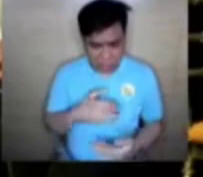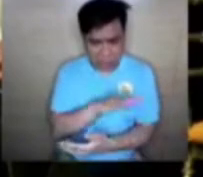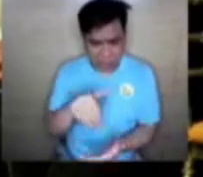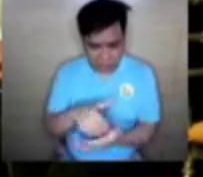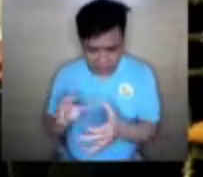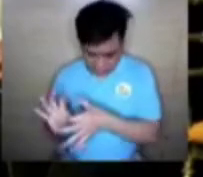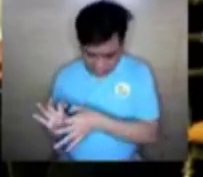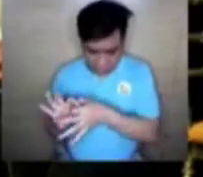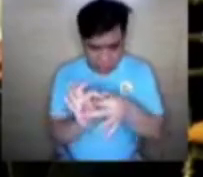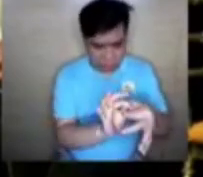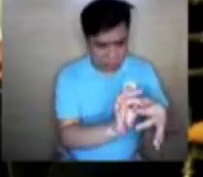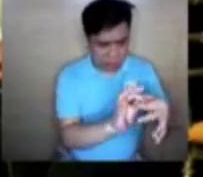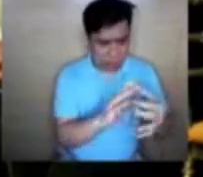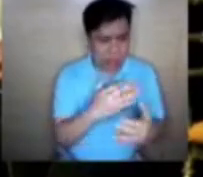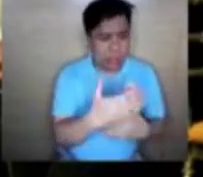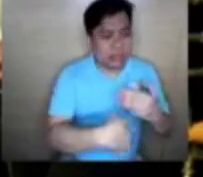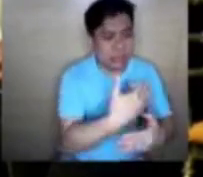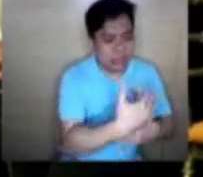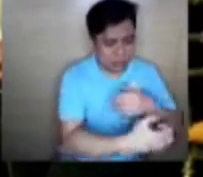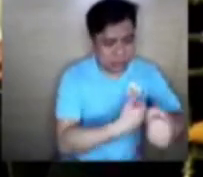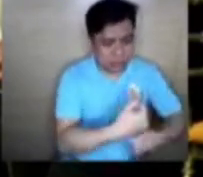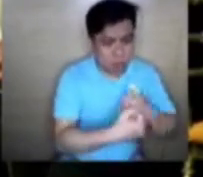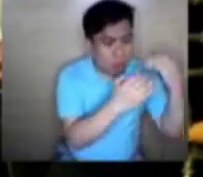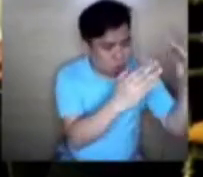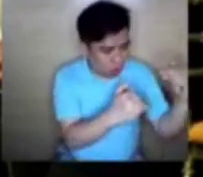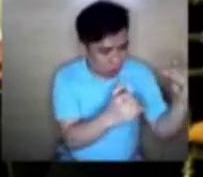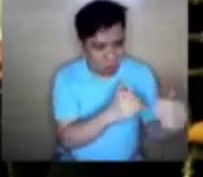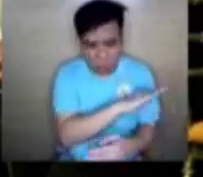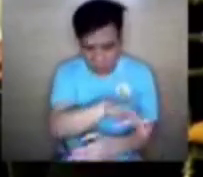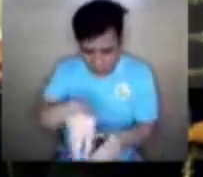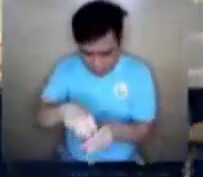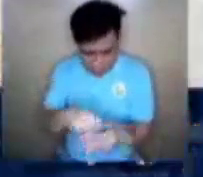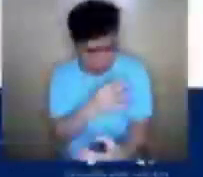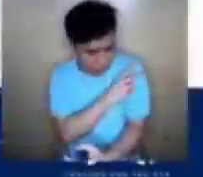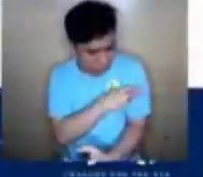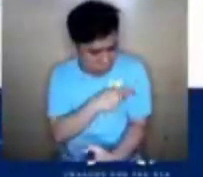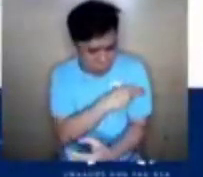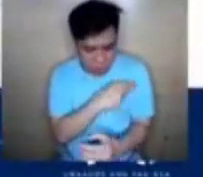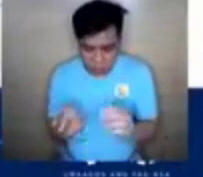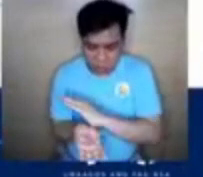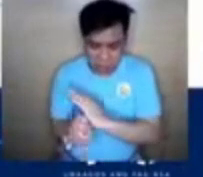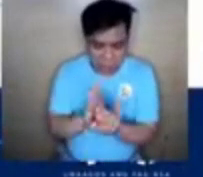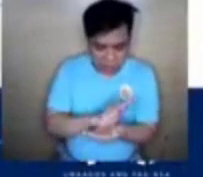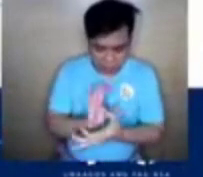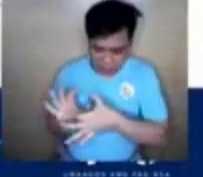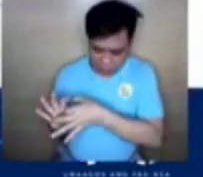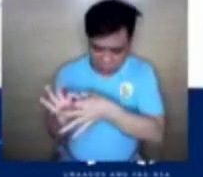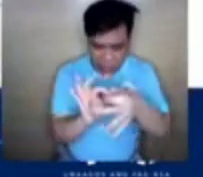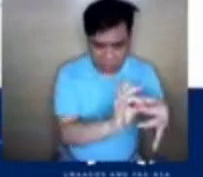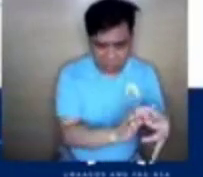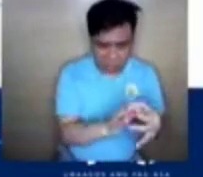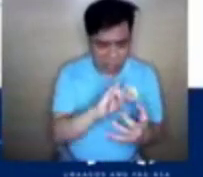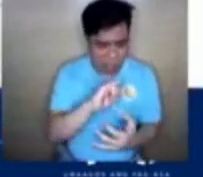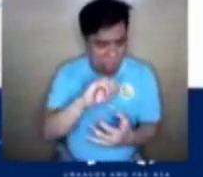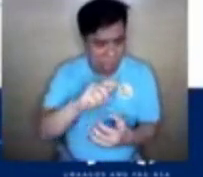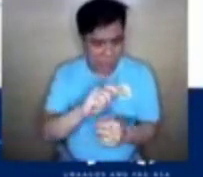na. Next year, hopefully, pati ang mga ospital natin ay may integrate na rin natin sa IT system na